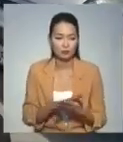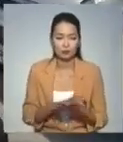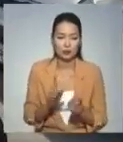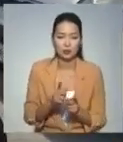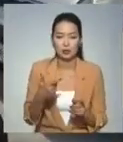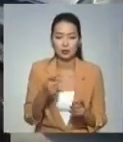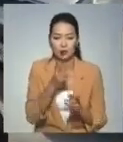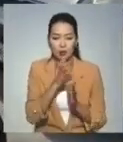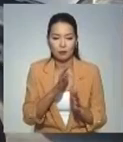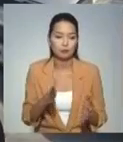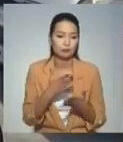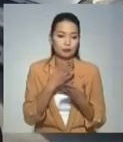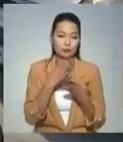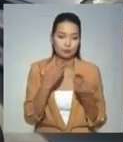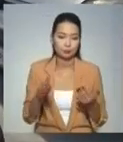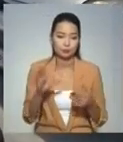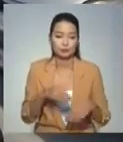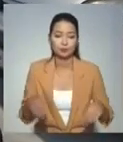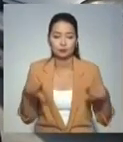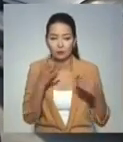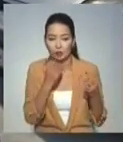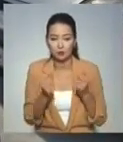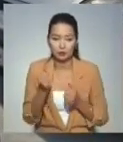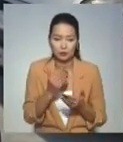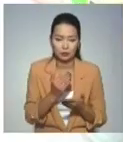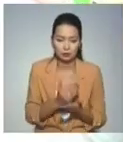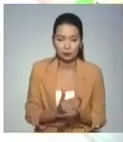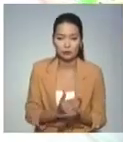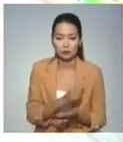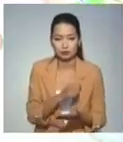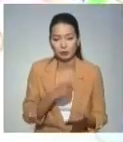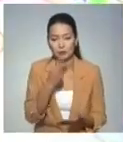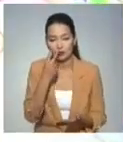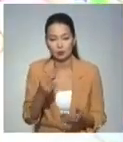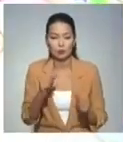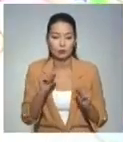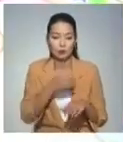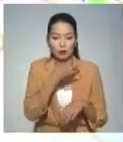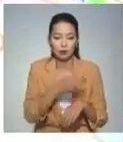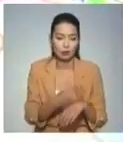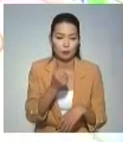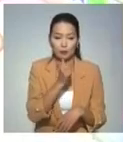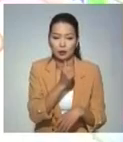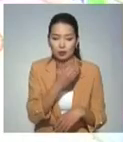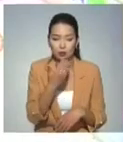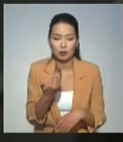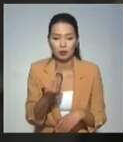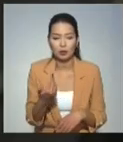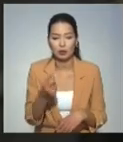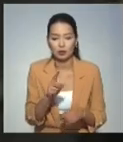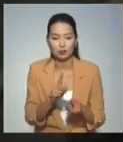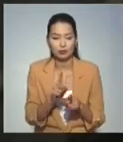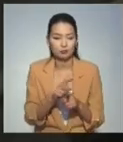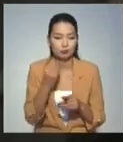Адам киіммен, көрпеммен отыр, барып көрігілі болады. Жауапты мекемедегілер жасырмайды, көгілдір отынның сапасында мін жоқ,